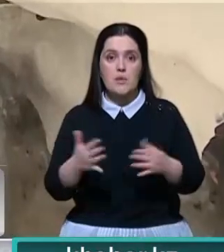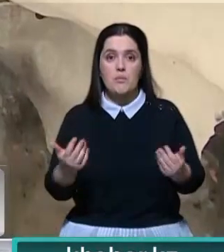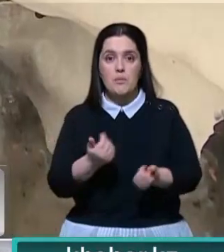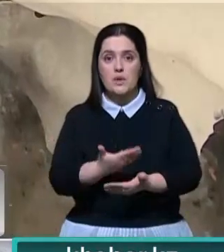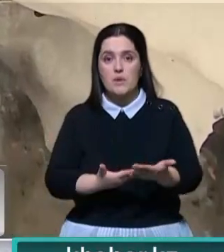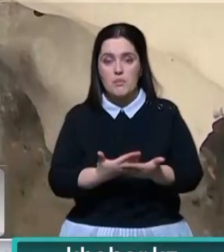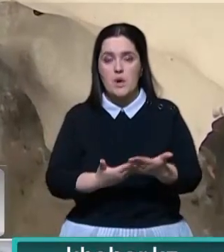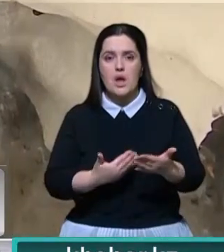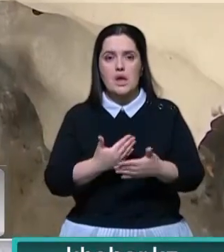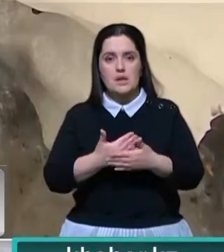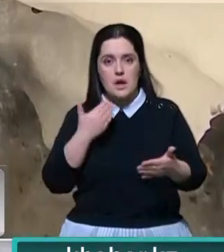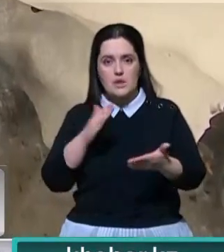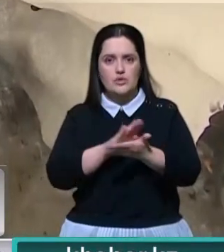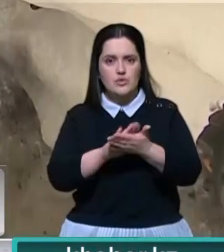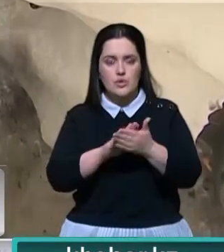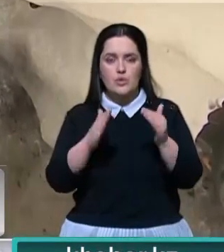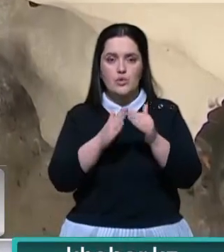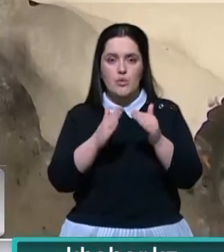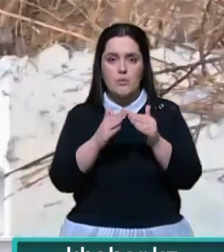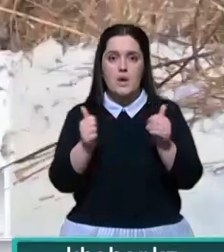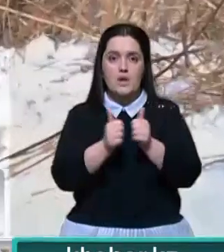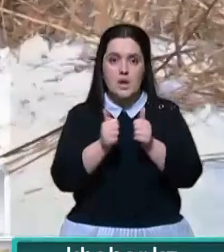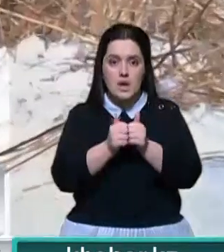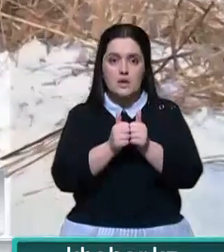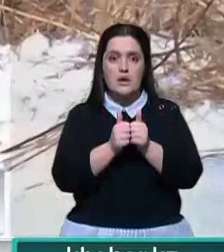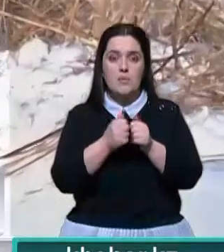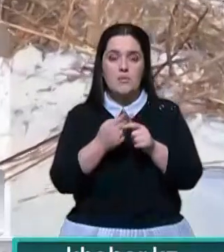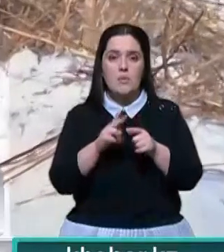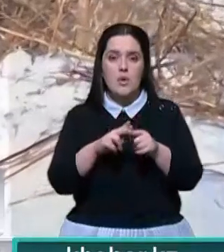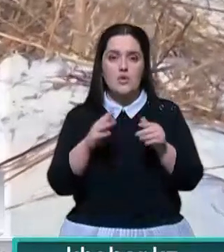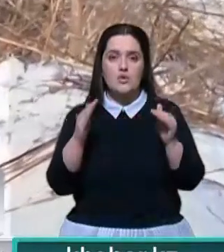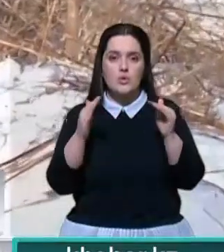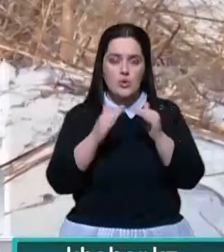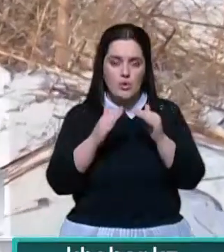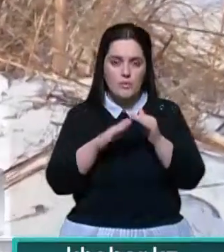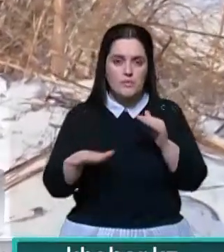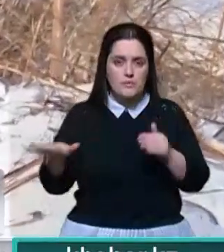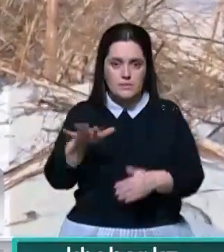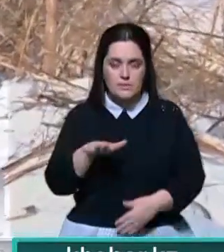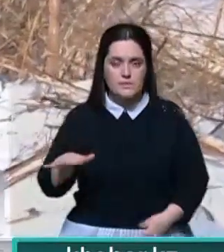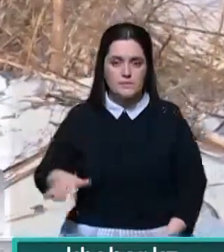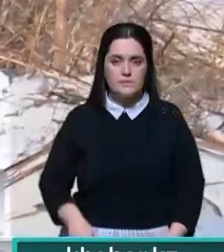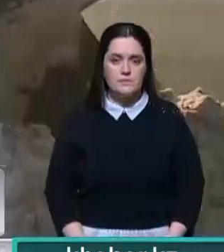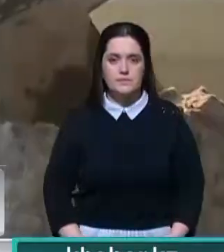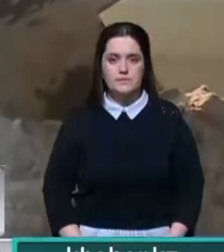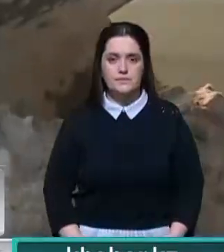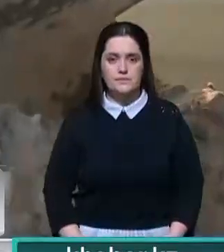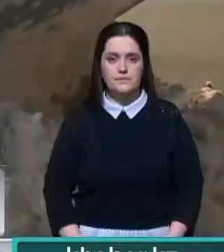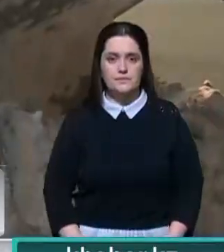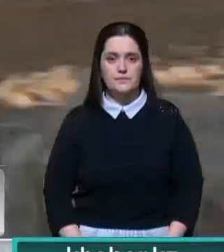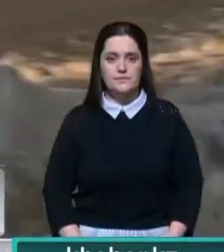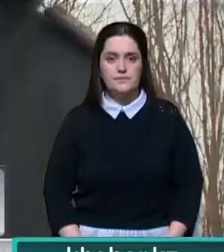спасатели рекомендуют заранее расчистить дворовые территории и водоотводные каналы, проходящие вблизи жилых домов.